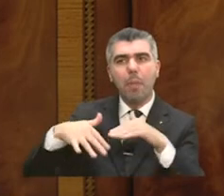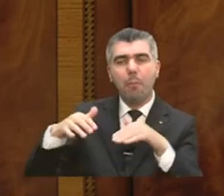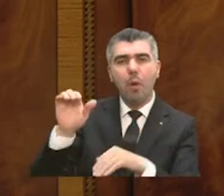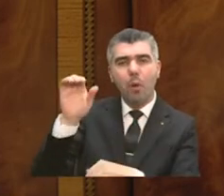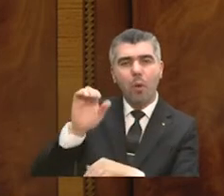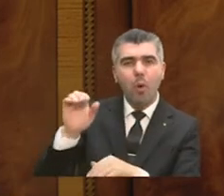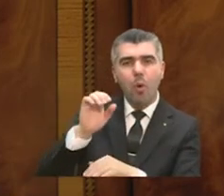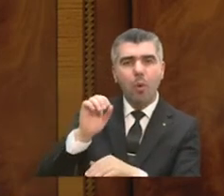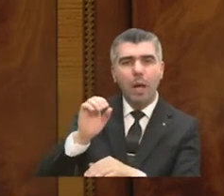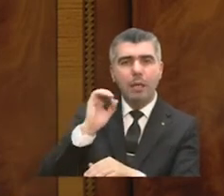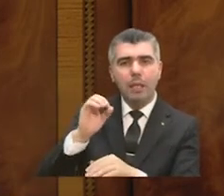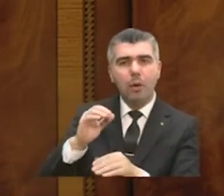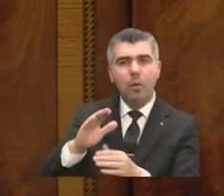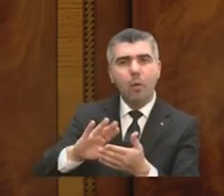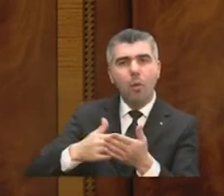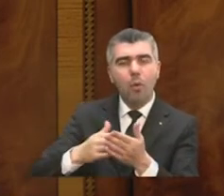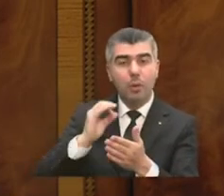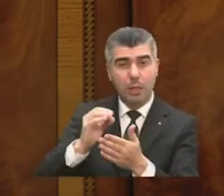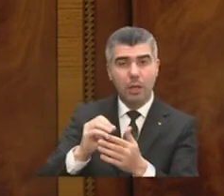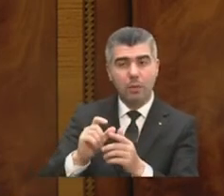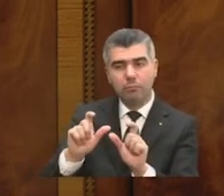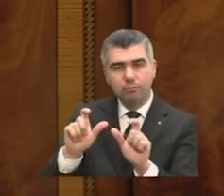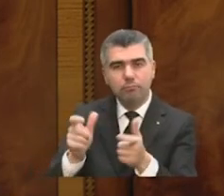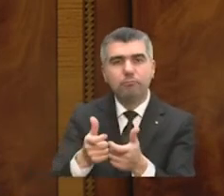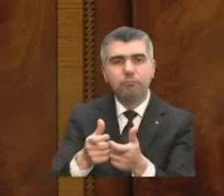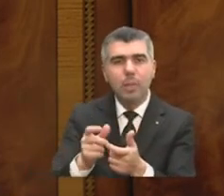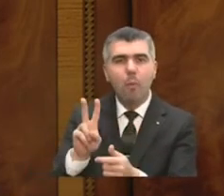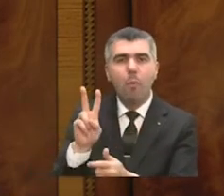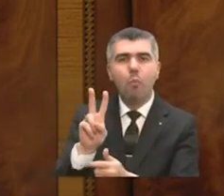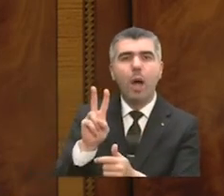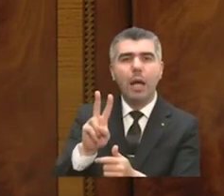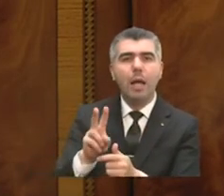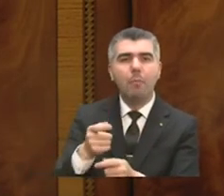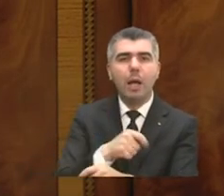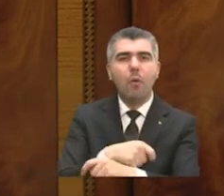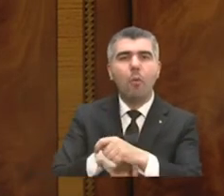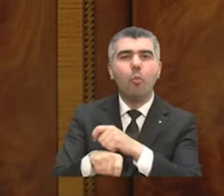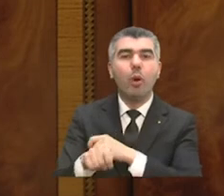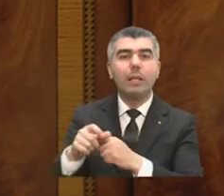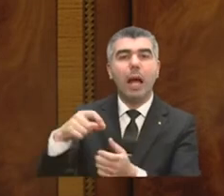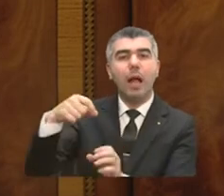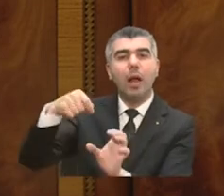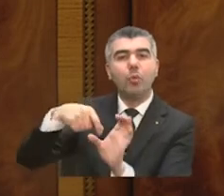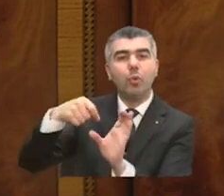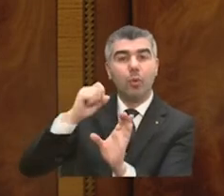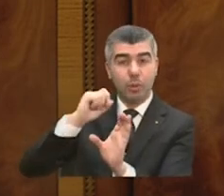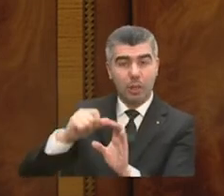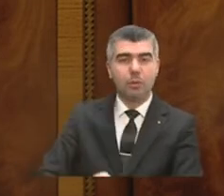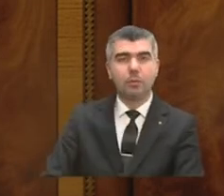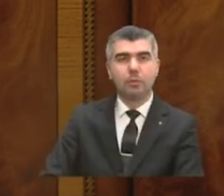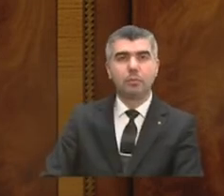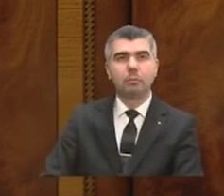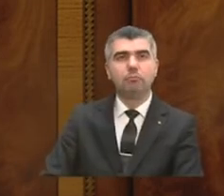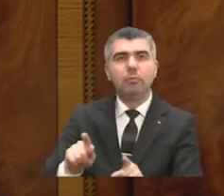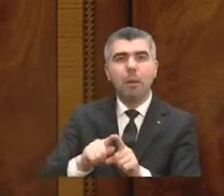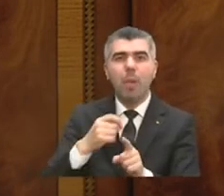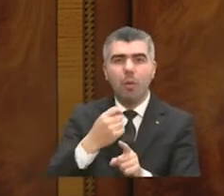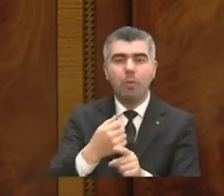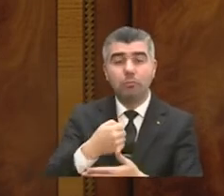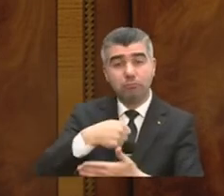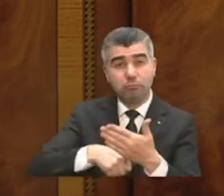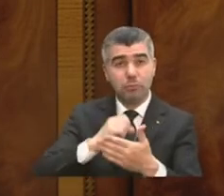sont les raisons justement qui ont poussé l'Union européenne qui ignore la situation